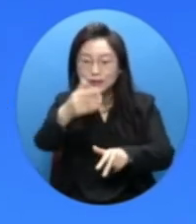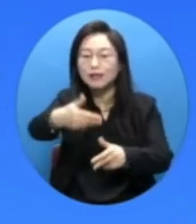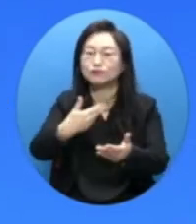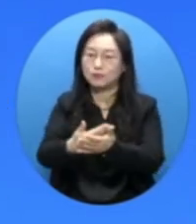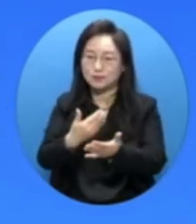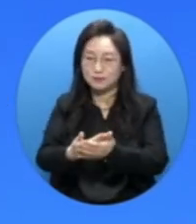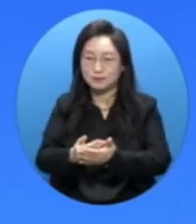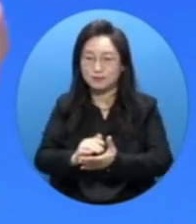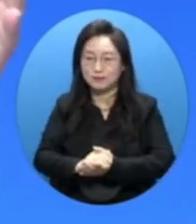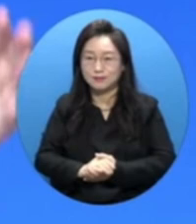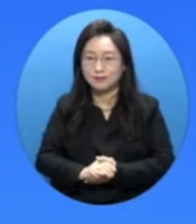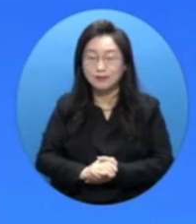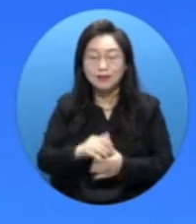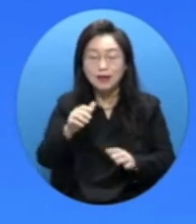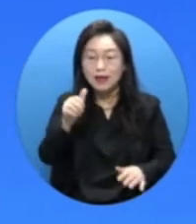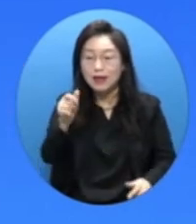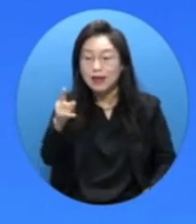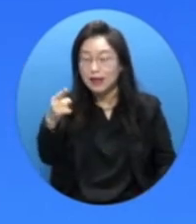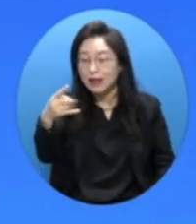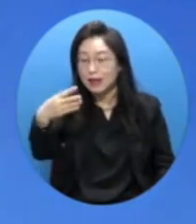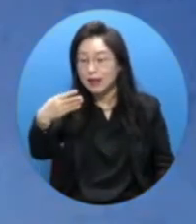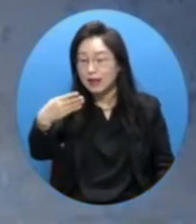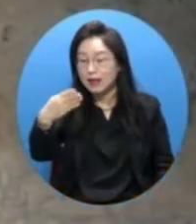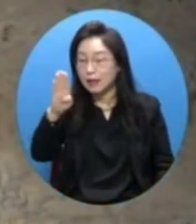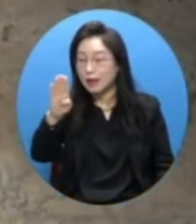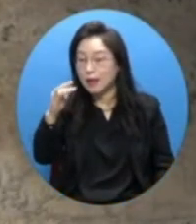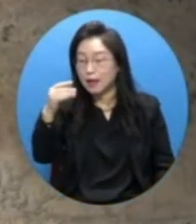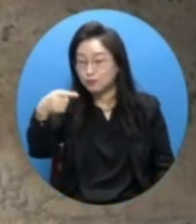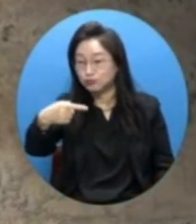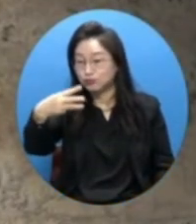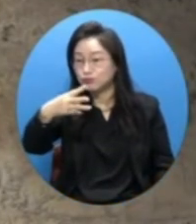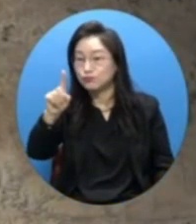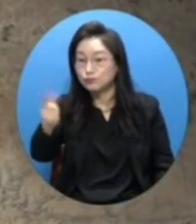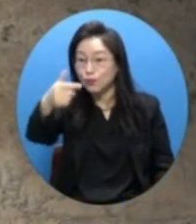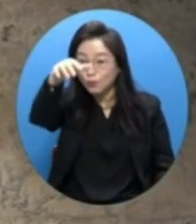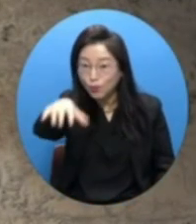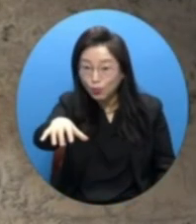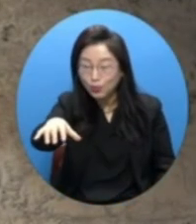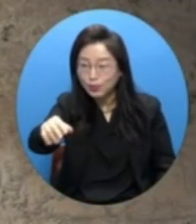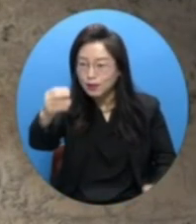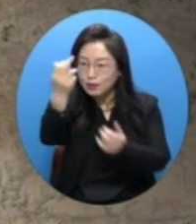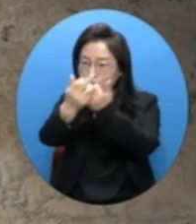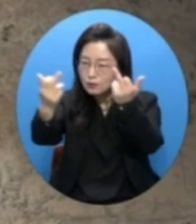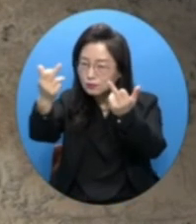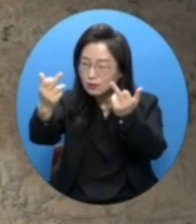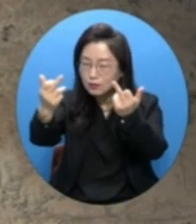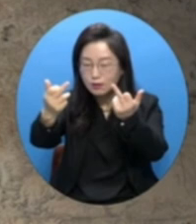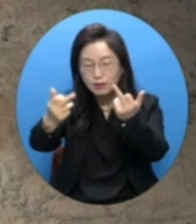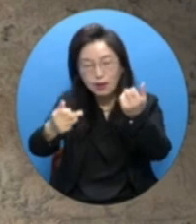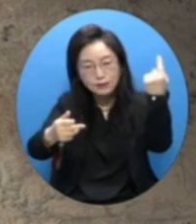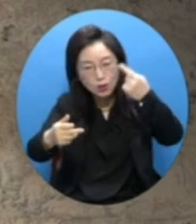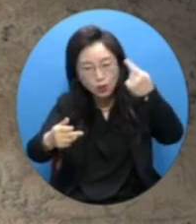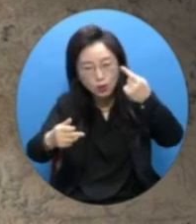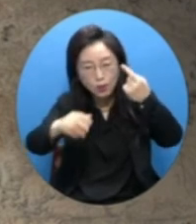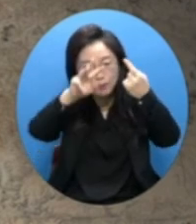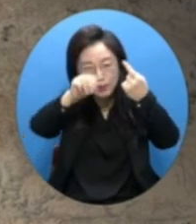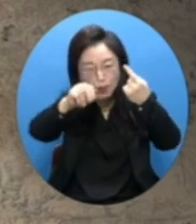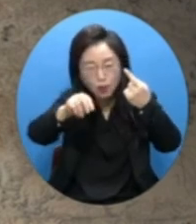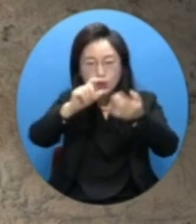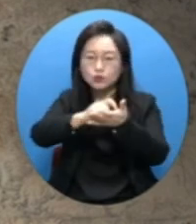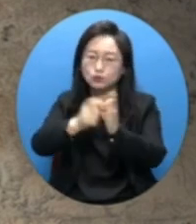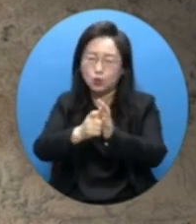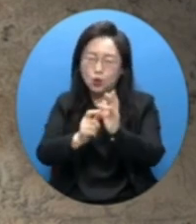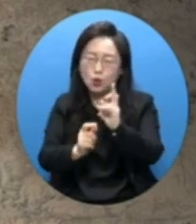주옵소서 헤브론은 산지는 해발 4,000피트니까 약 1,000m 위에 있는 난공불락의